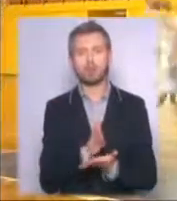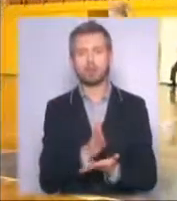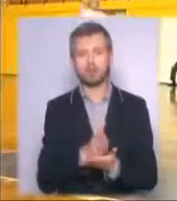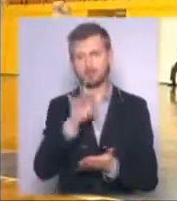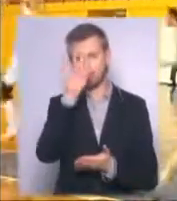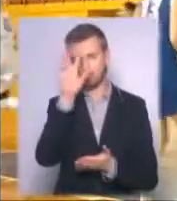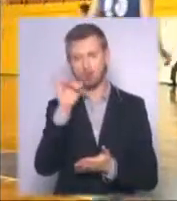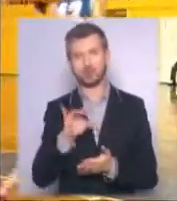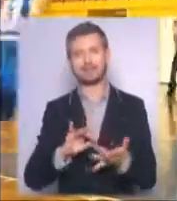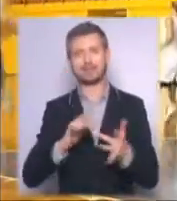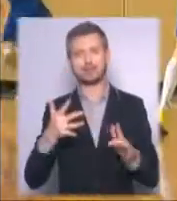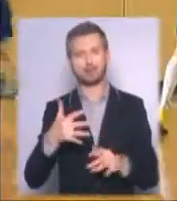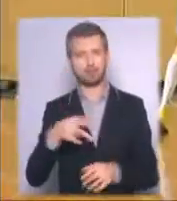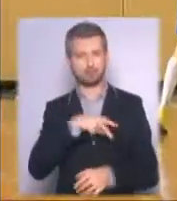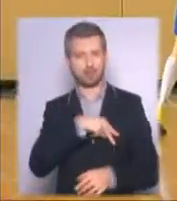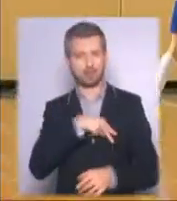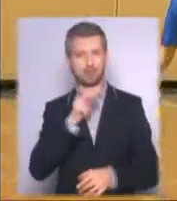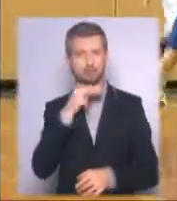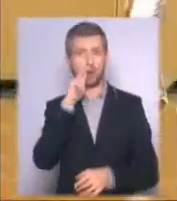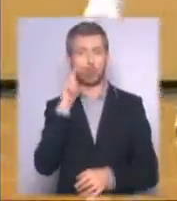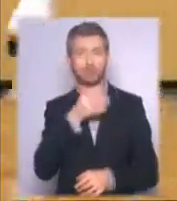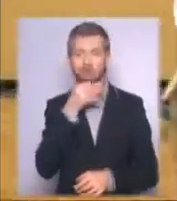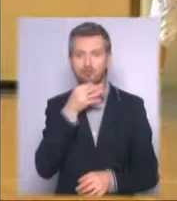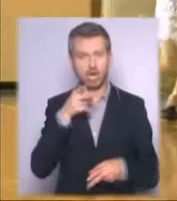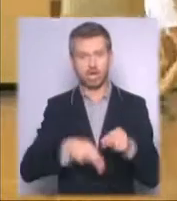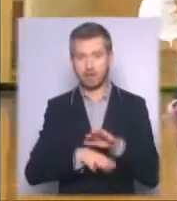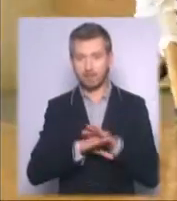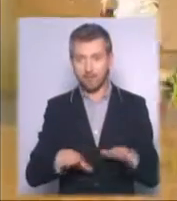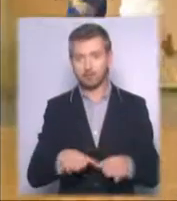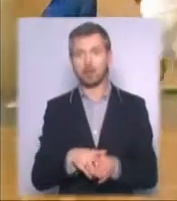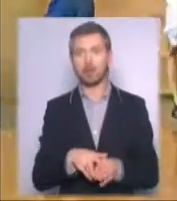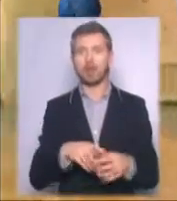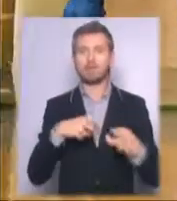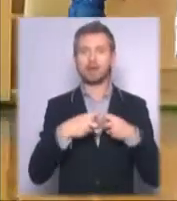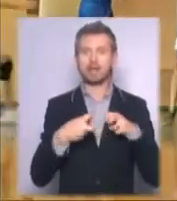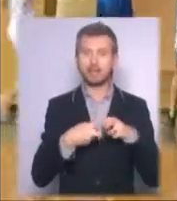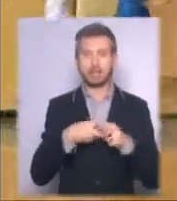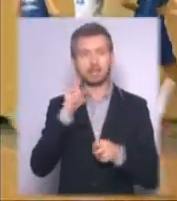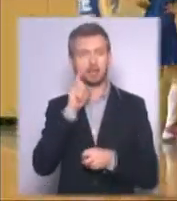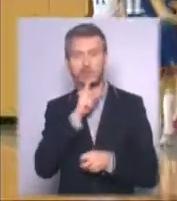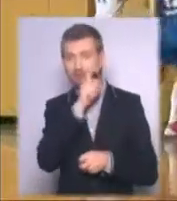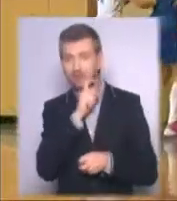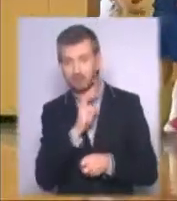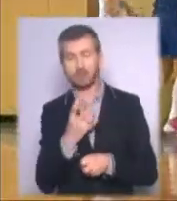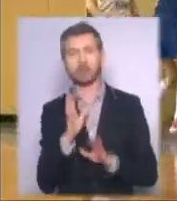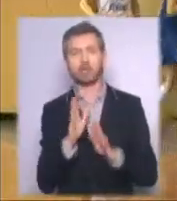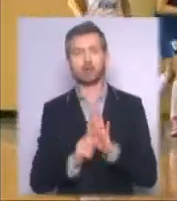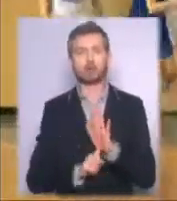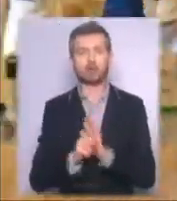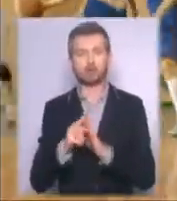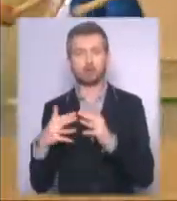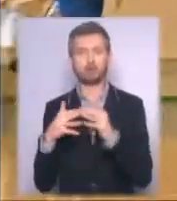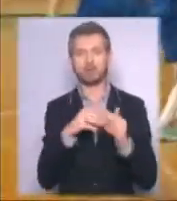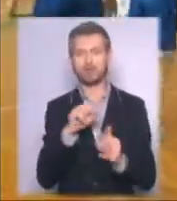та срібного призера, чемпіонат України ще не завершено. Адже франківські, вінницькі блискавки тільки розпочинають битву за